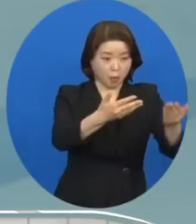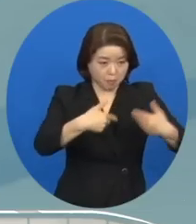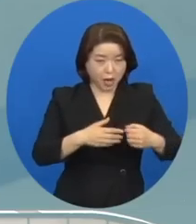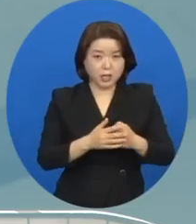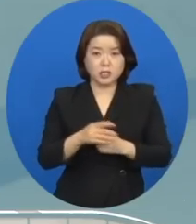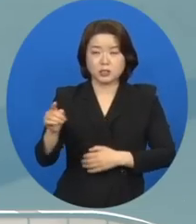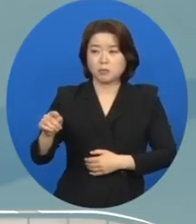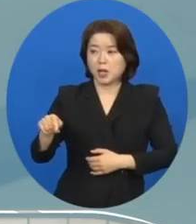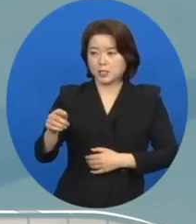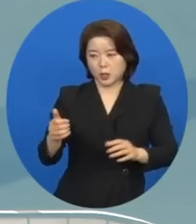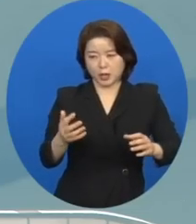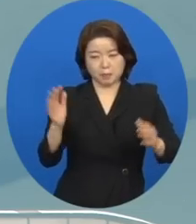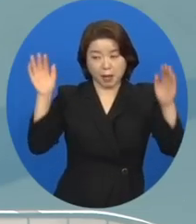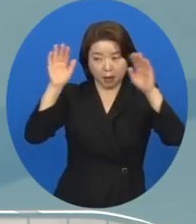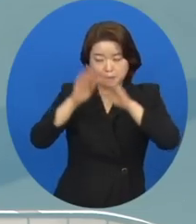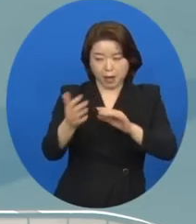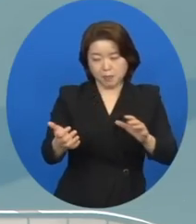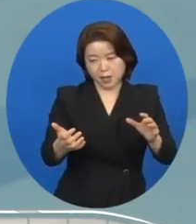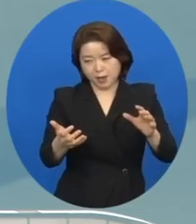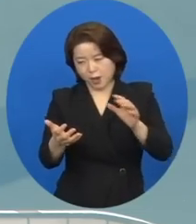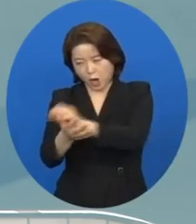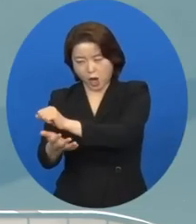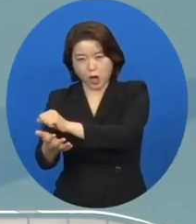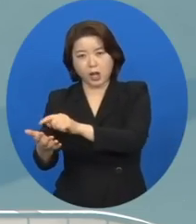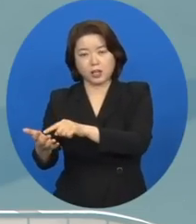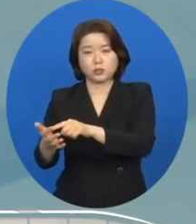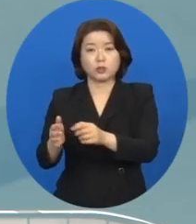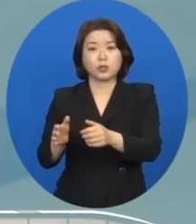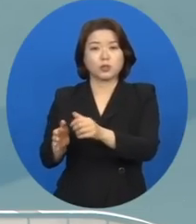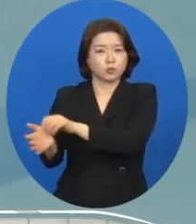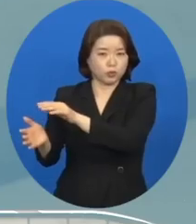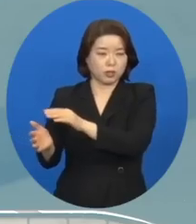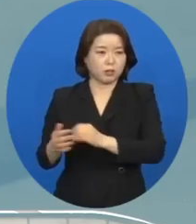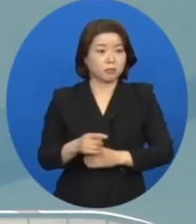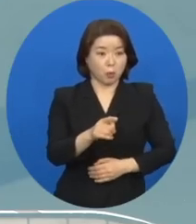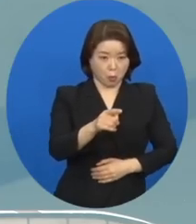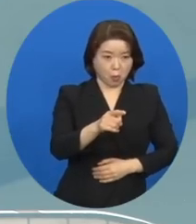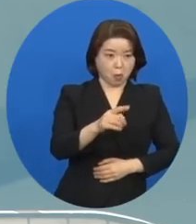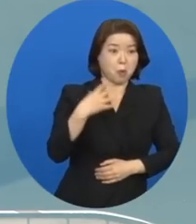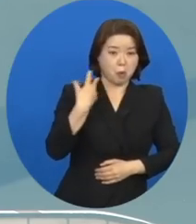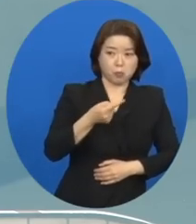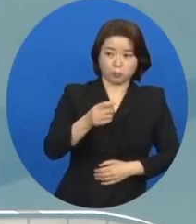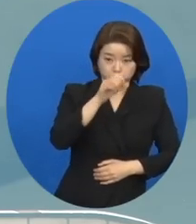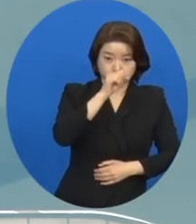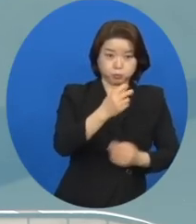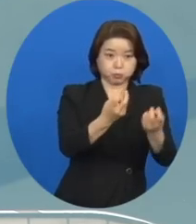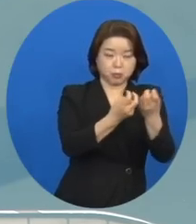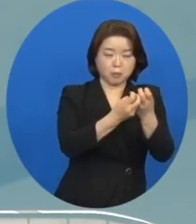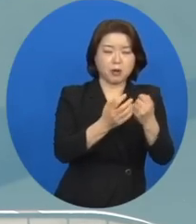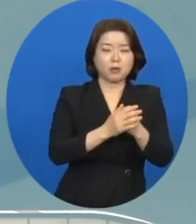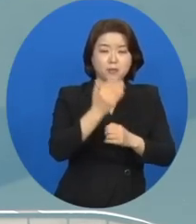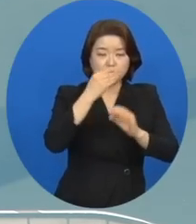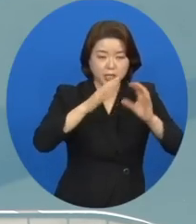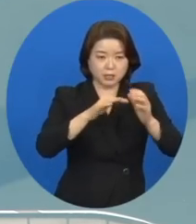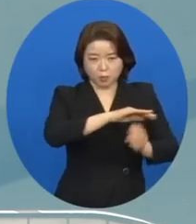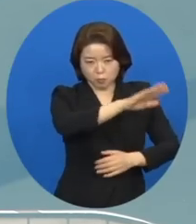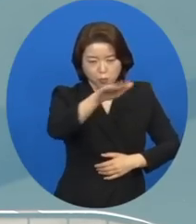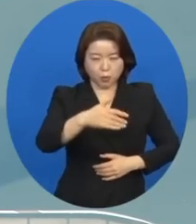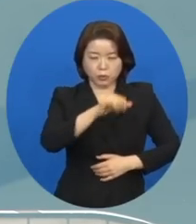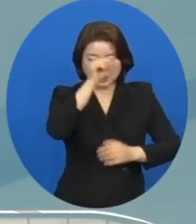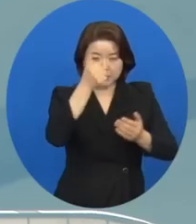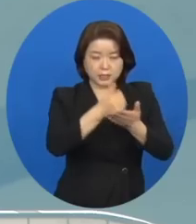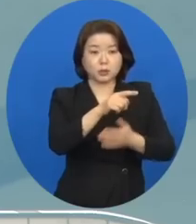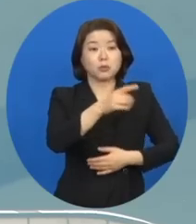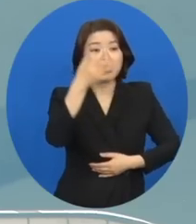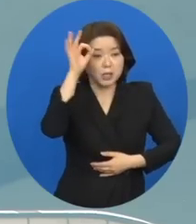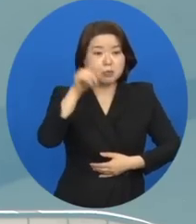밤에 습격해서 죽이겠다는 것이죠. 압살롬이 기가 막힌 전략이다, 모략이다, 그리고 이스라엘의 온 장로들도 인정을 하고